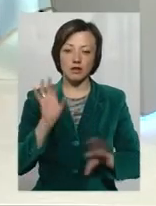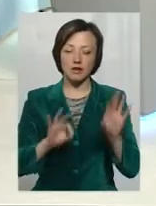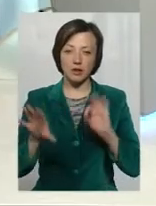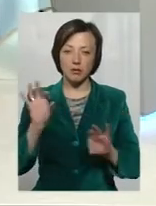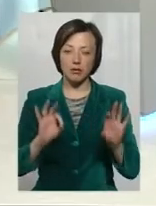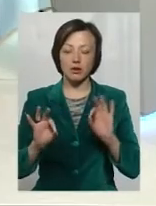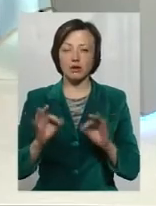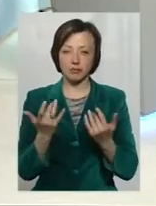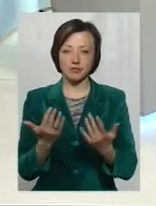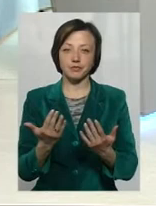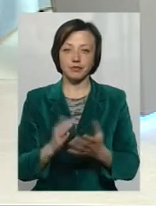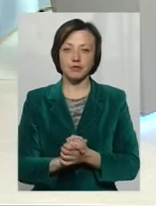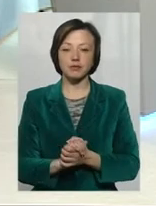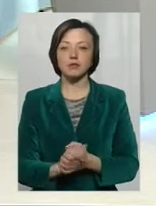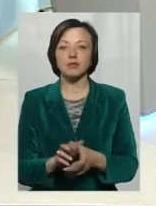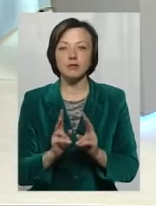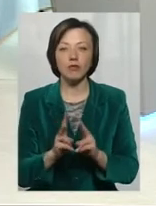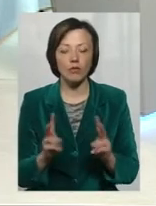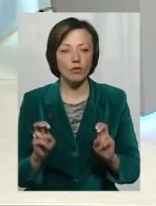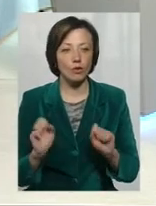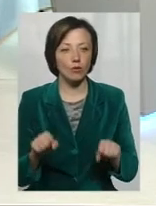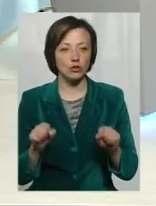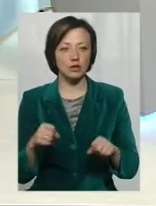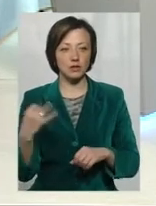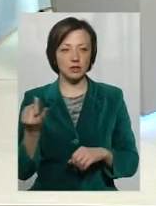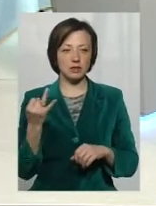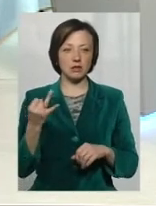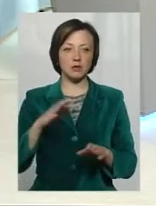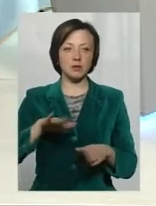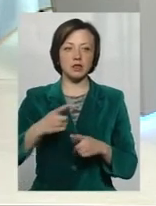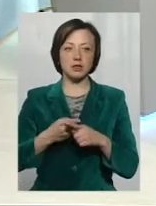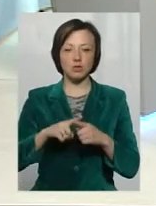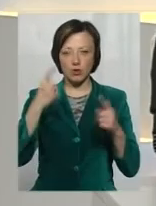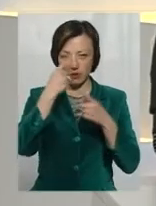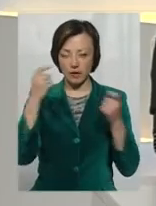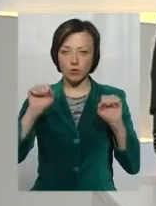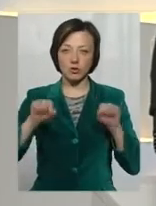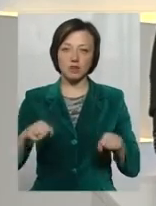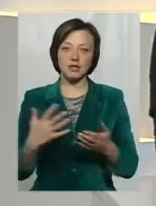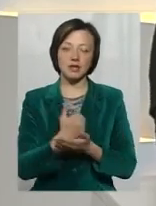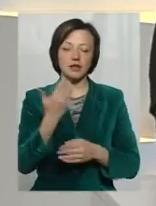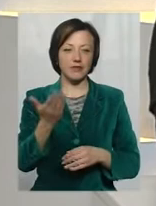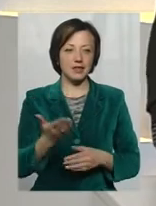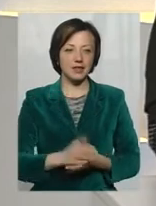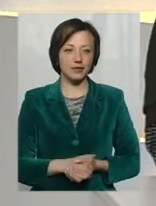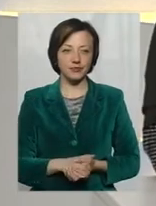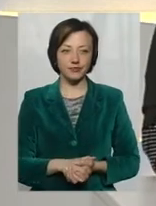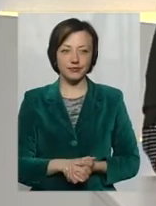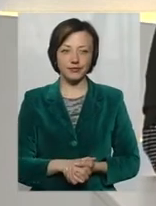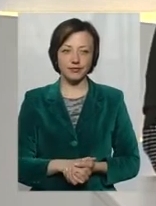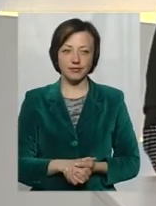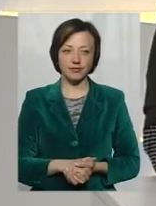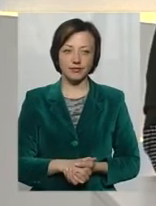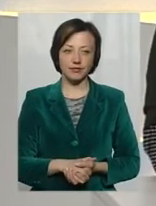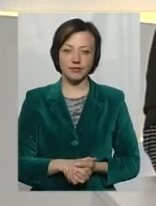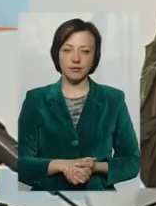набір, для тих, хто, можливо, зацікавиться після цього ефіру, щоб вони могли знайти вас, ваші контакти.